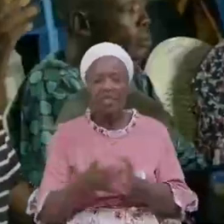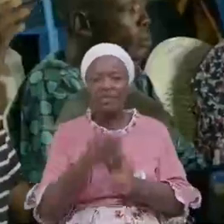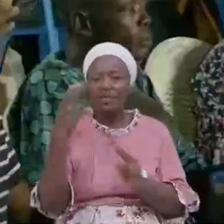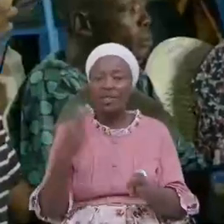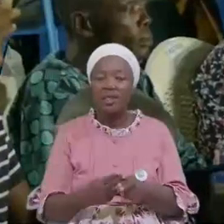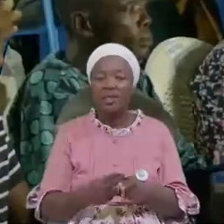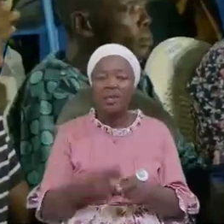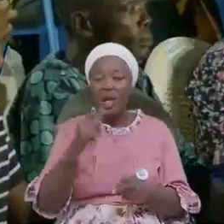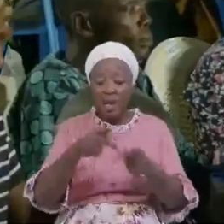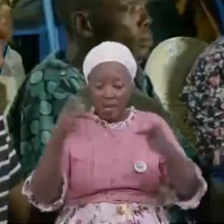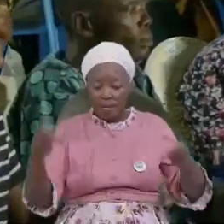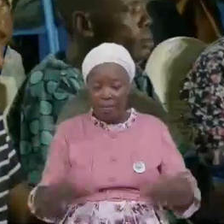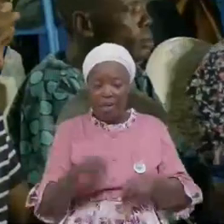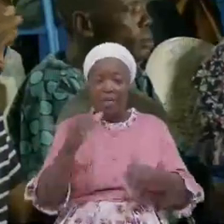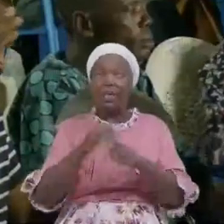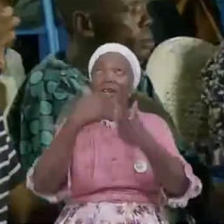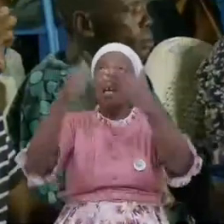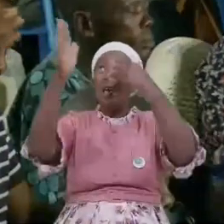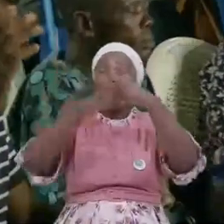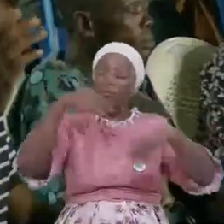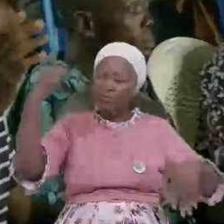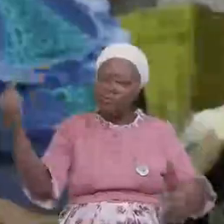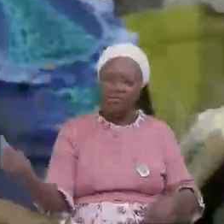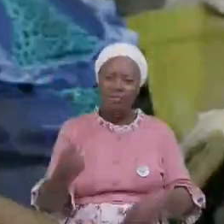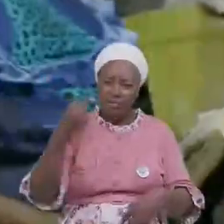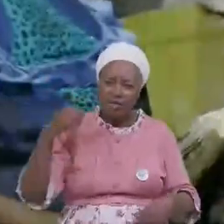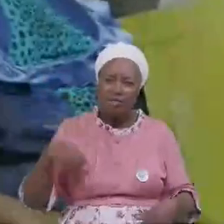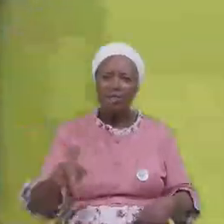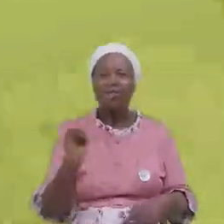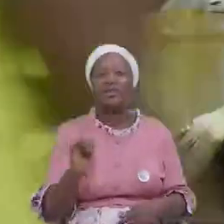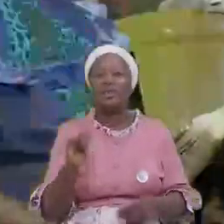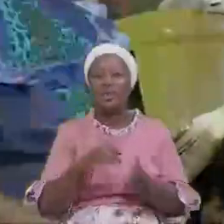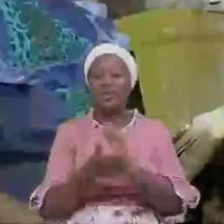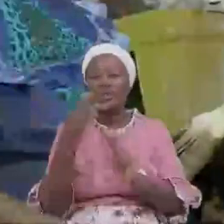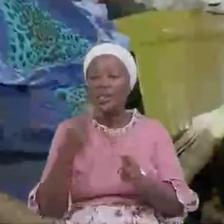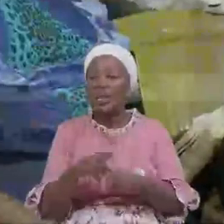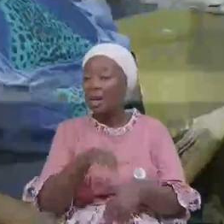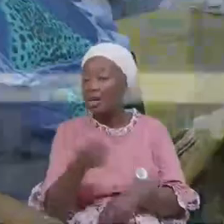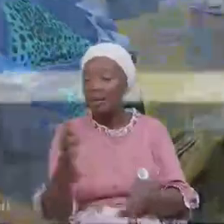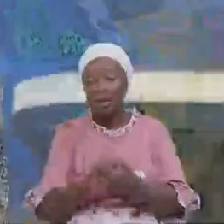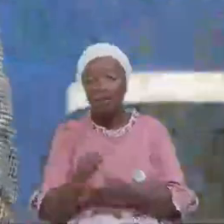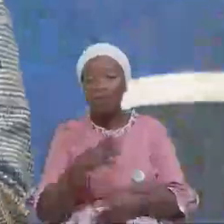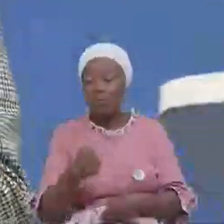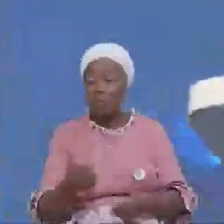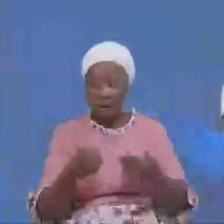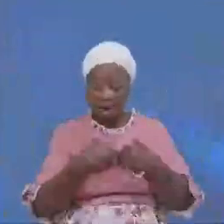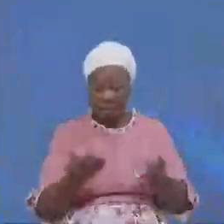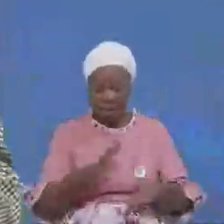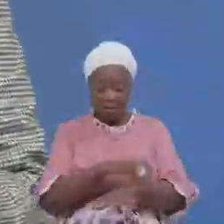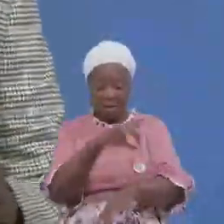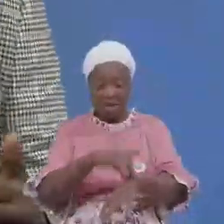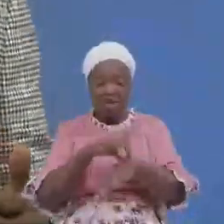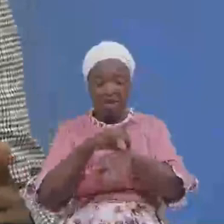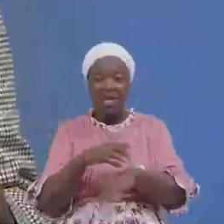Une place au ciel pour toujours et toujours. Quel que soit ce que tu as sur la terre, ne peut pas être